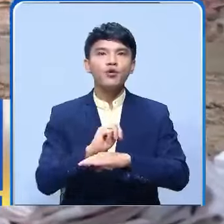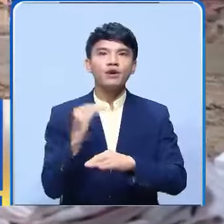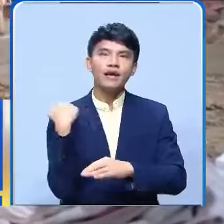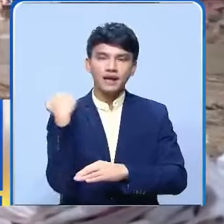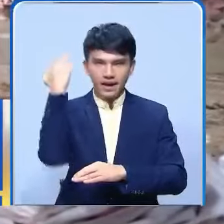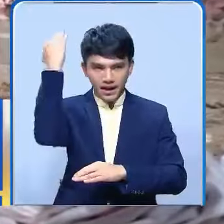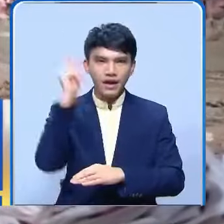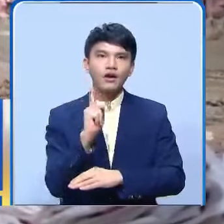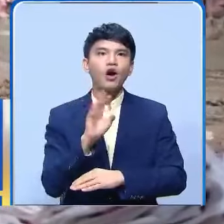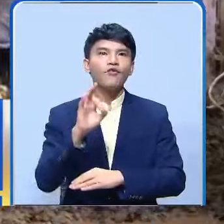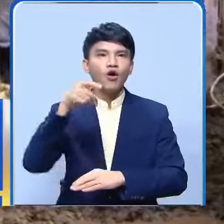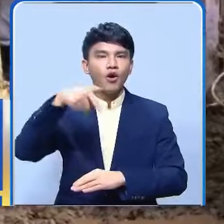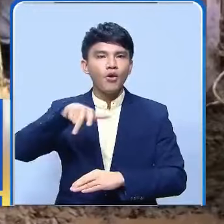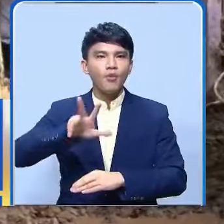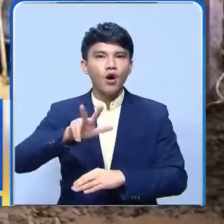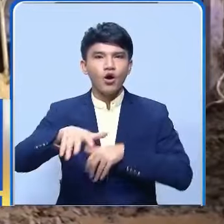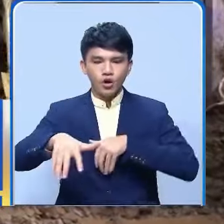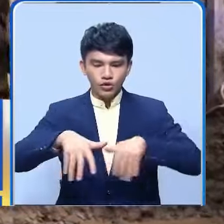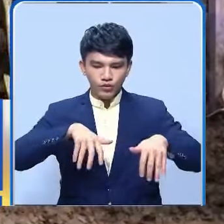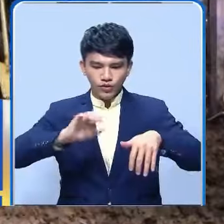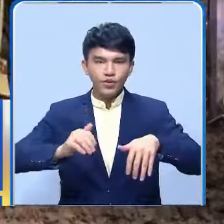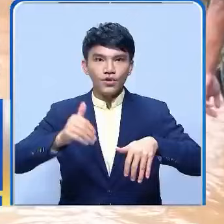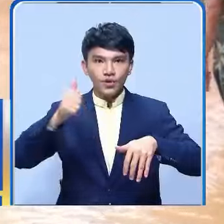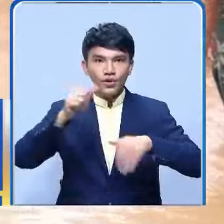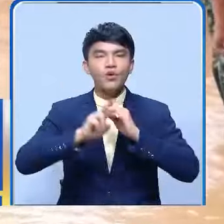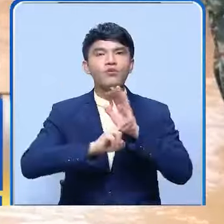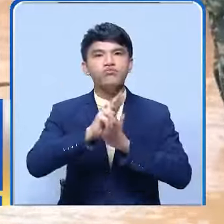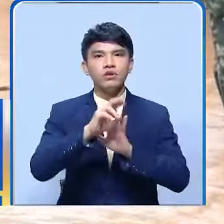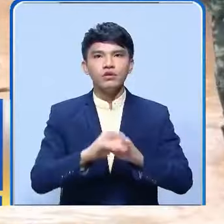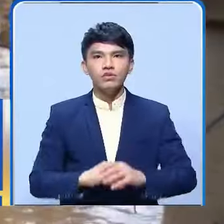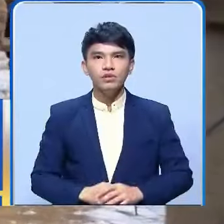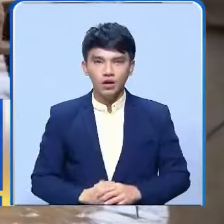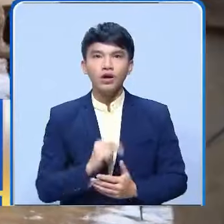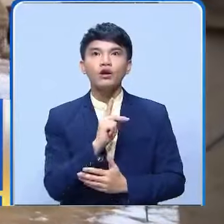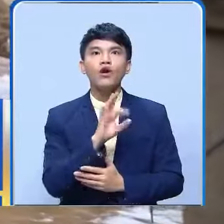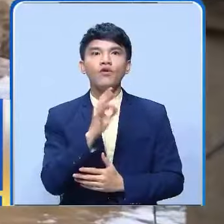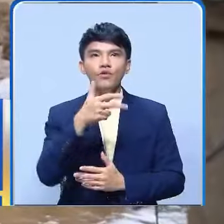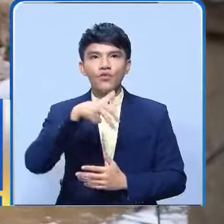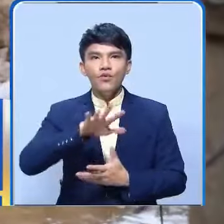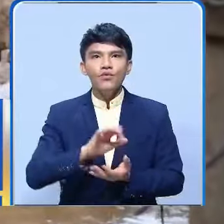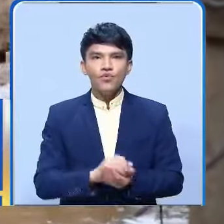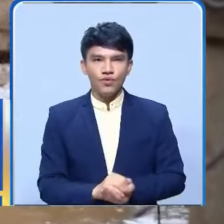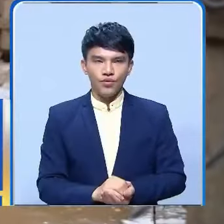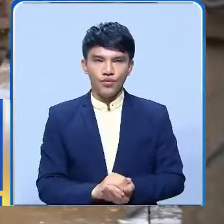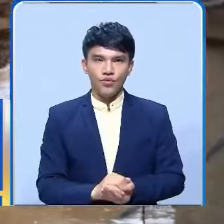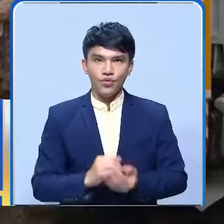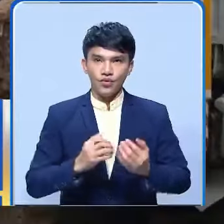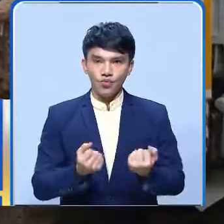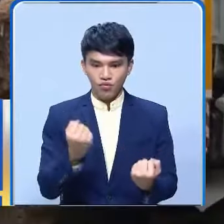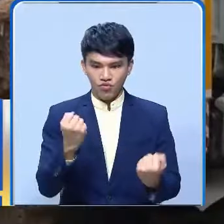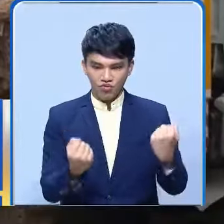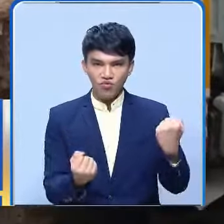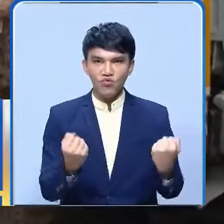ฟผ.ลงพื้นที่ฟื้นฟูชุมชนจังหวัดเชียงรายหลังน้ำลดโดยกฟผ.ได้ส่งเครื่องจักรกลขนาดใหญ่เนี่ยเป็นรถ